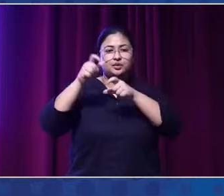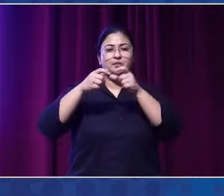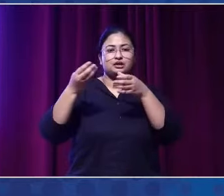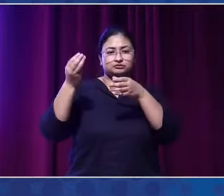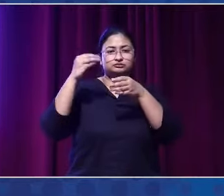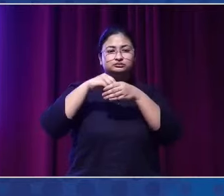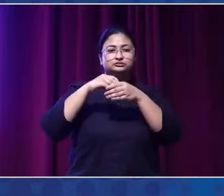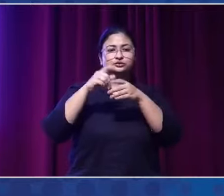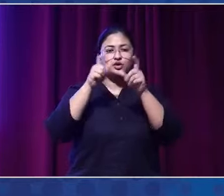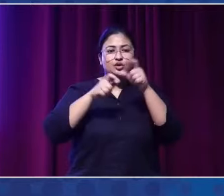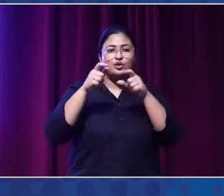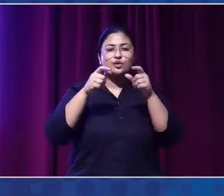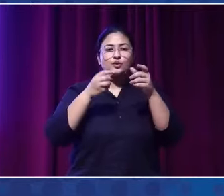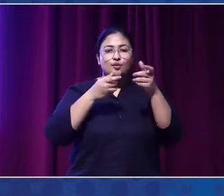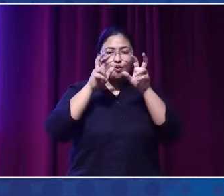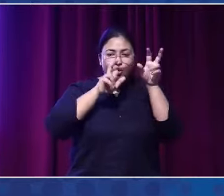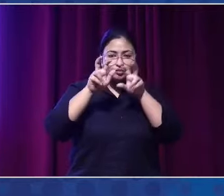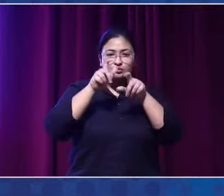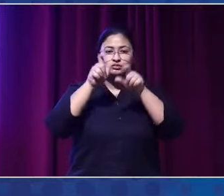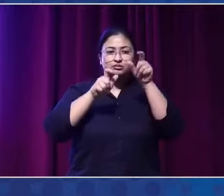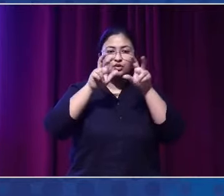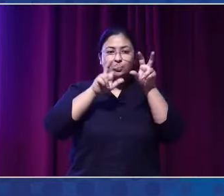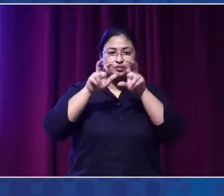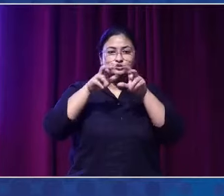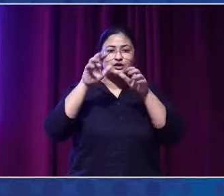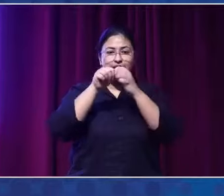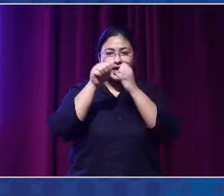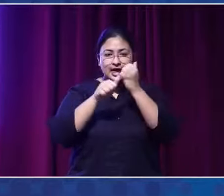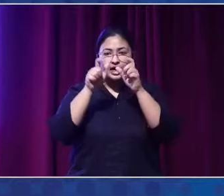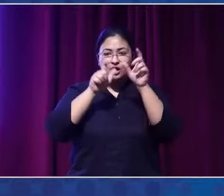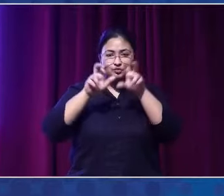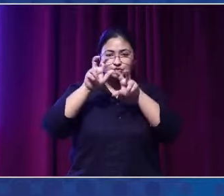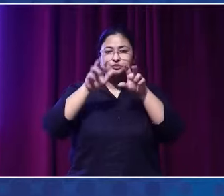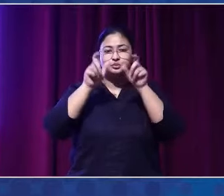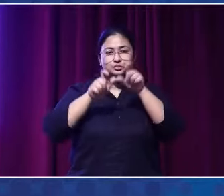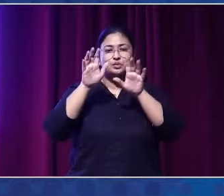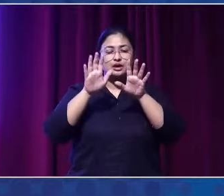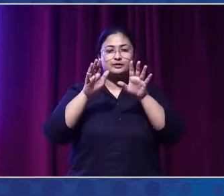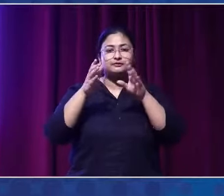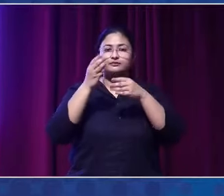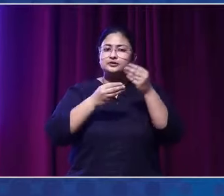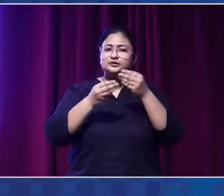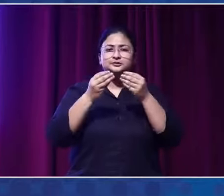माइक्रो ऑब्जर्वर्स हैं, ऑब्जर्वर्स हैं, कौन नहीं है. कम से कम